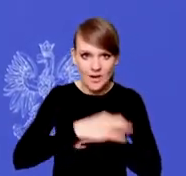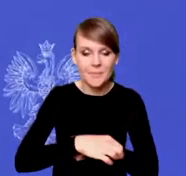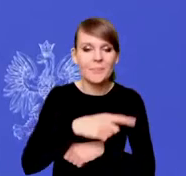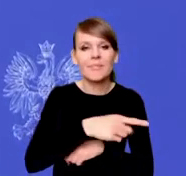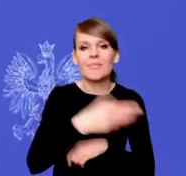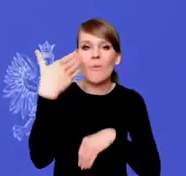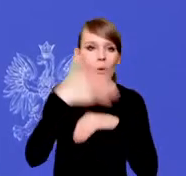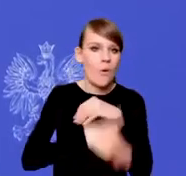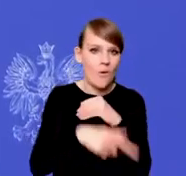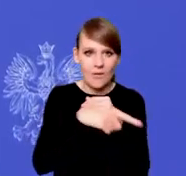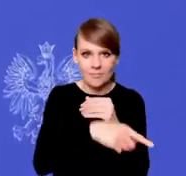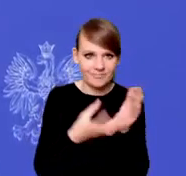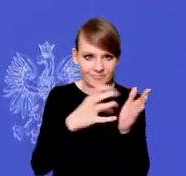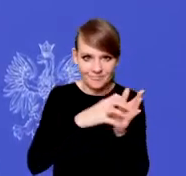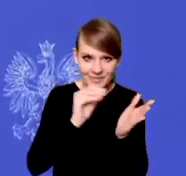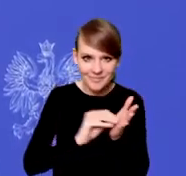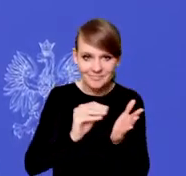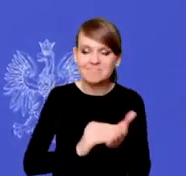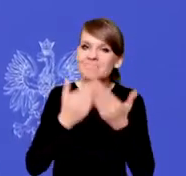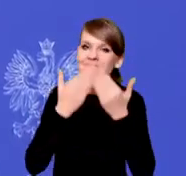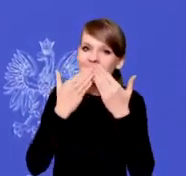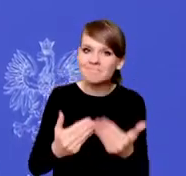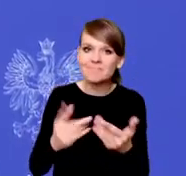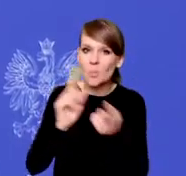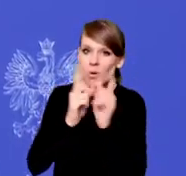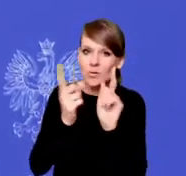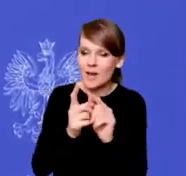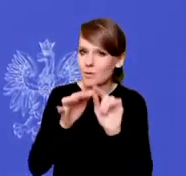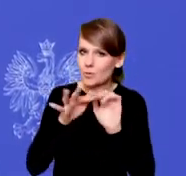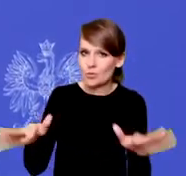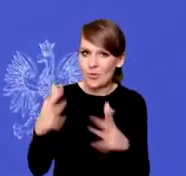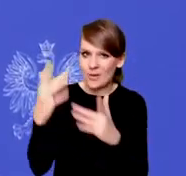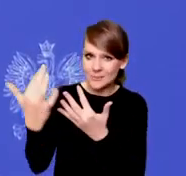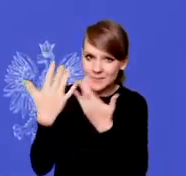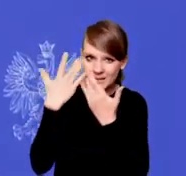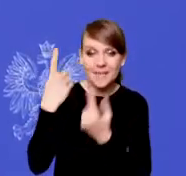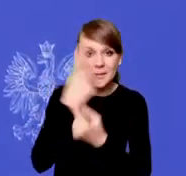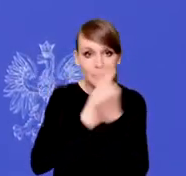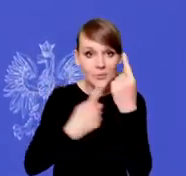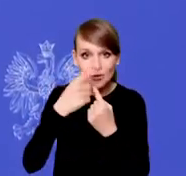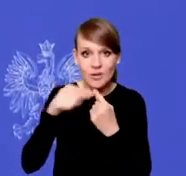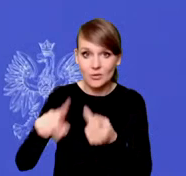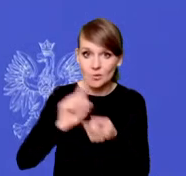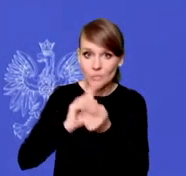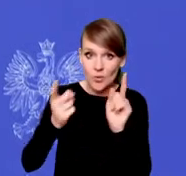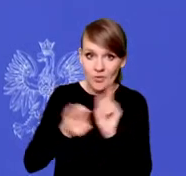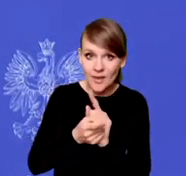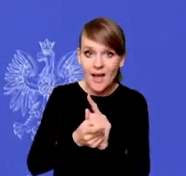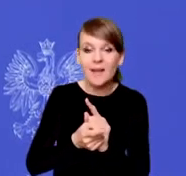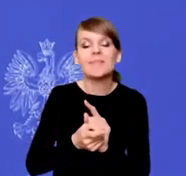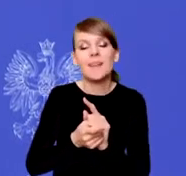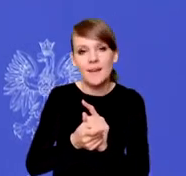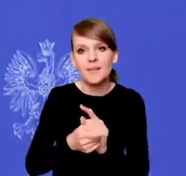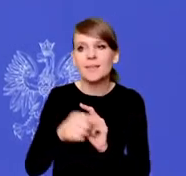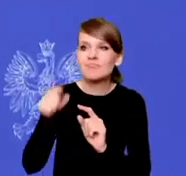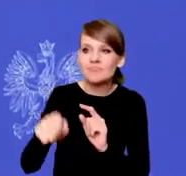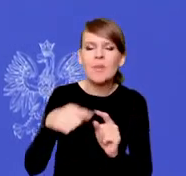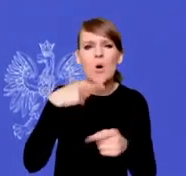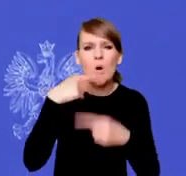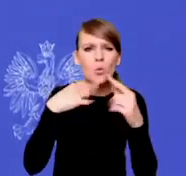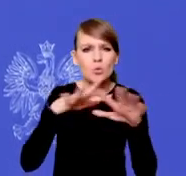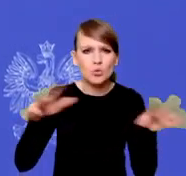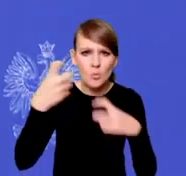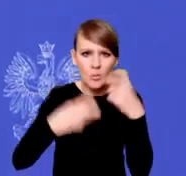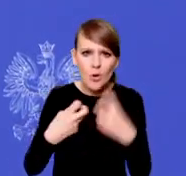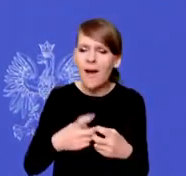komentarz. Dziękuję za bardzo inspirujące spotkanie. Myślę, że takie spotkania, mimo wskazania wielu problemów,